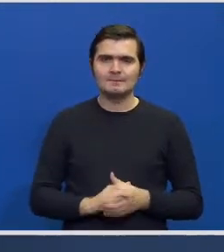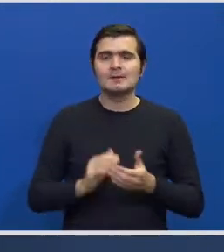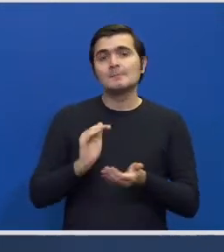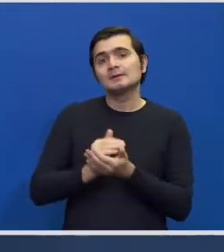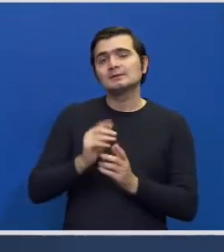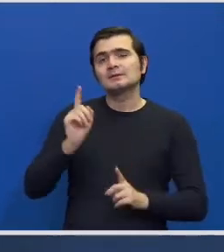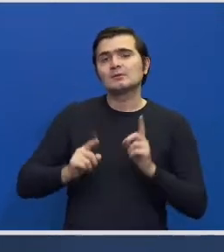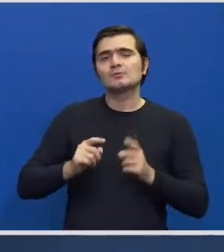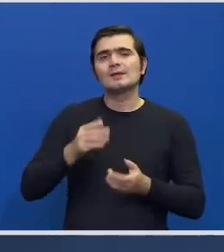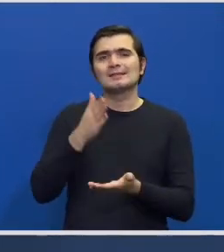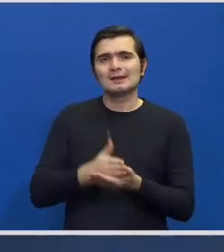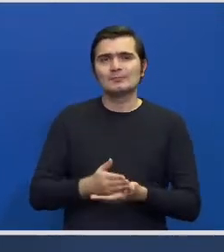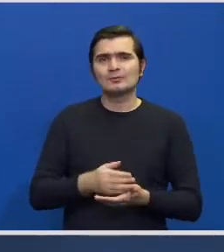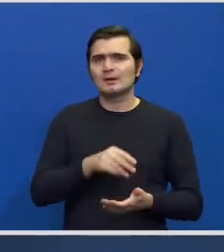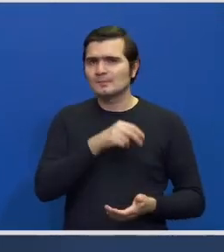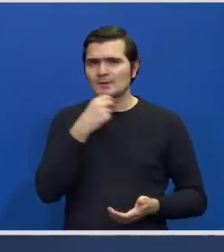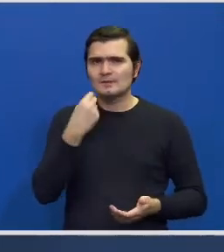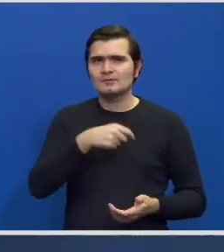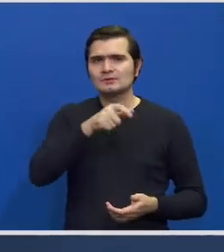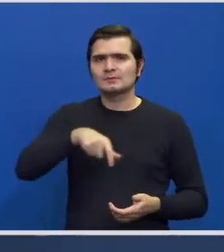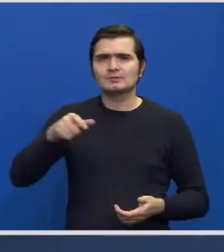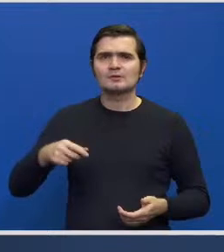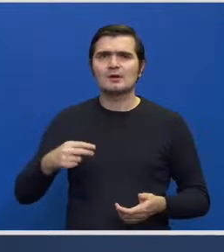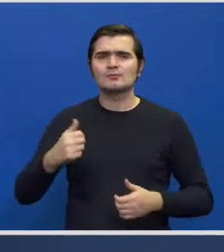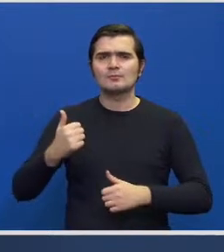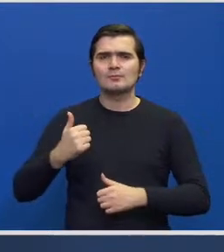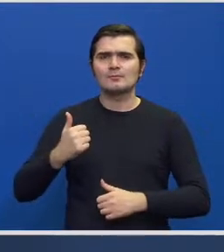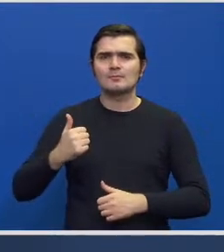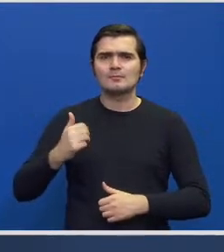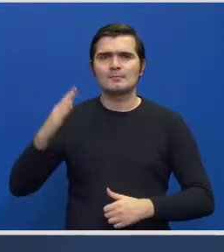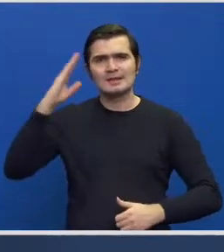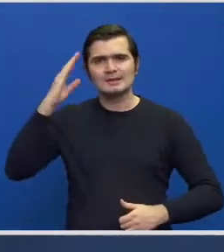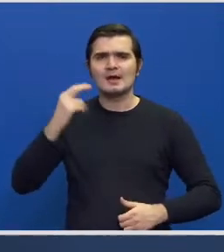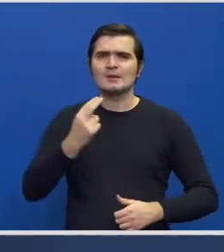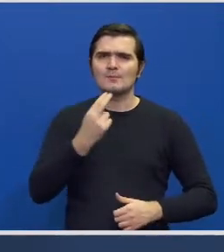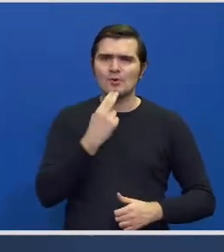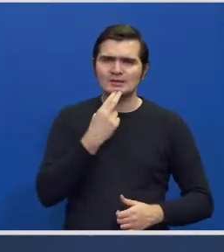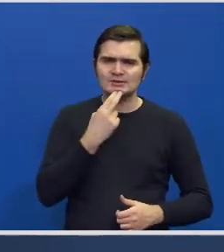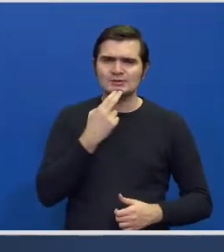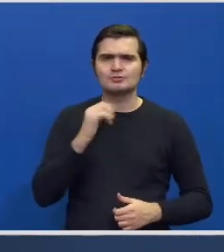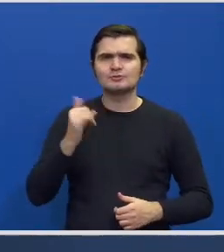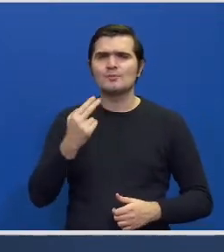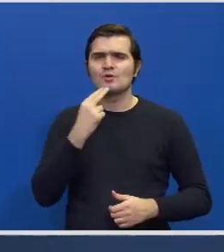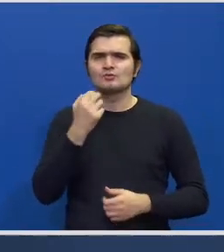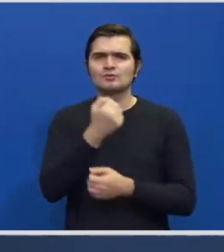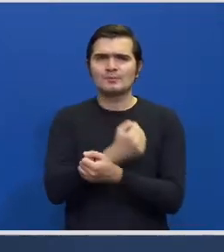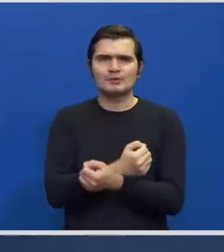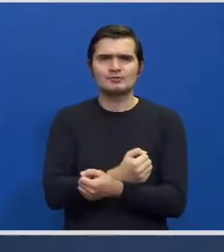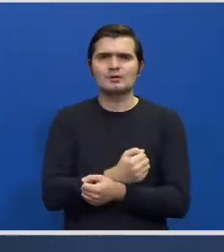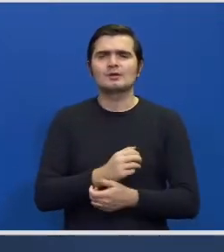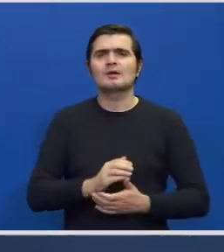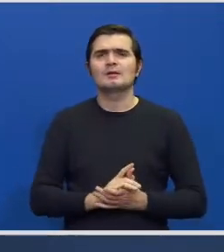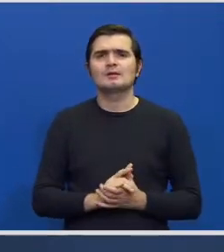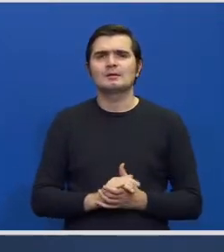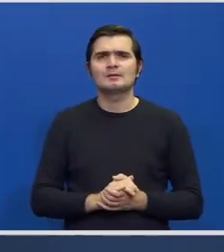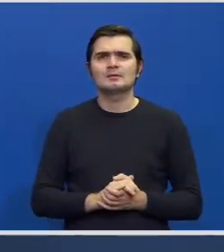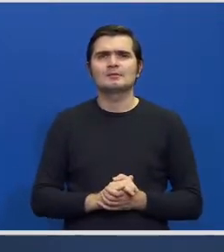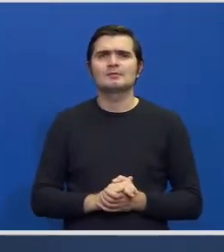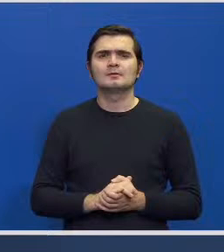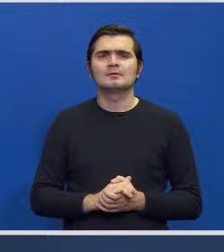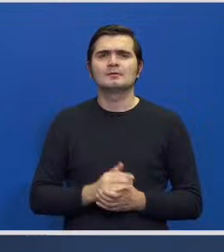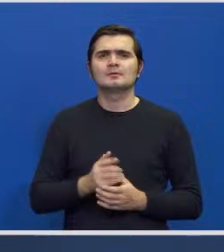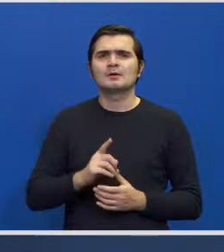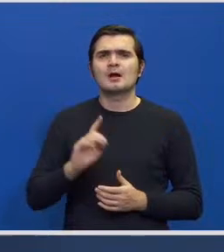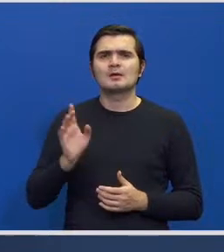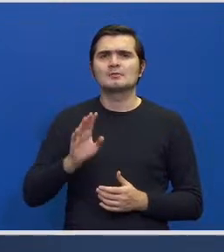Menținerea anumitor categorii de drepturi de care beneficiază personalul militar, polițiștii și polițiștii de penitenciare care nu fac parte din